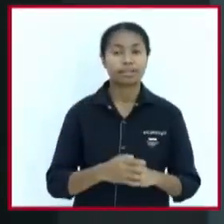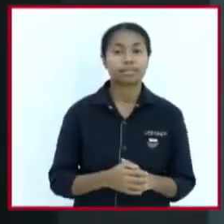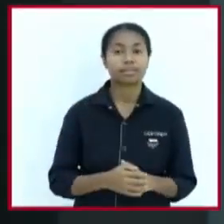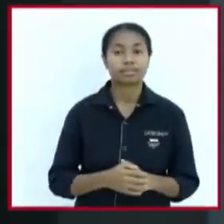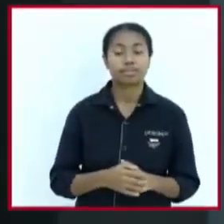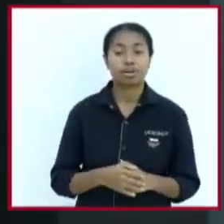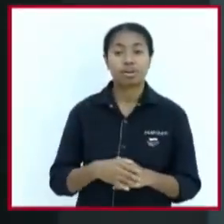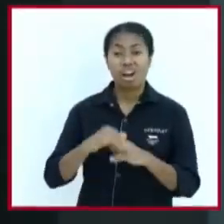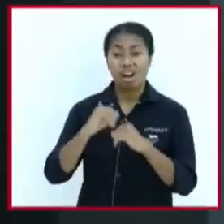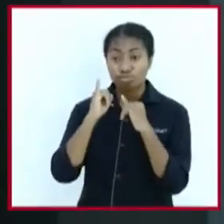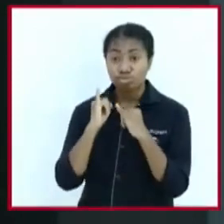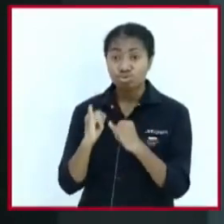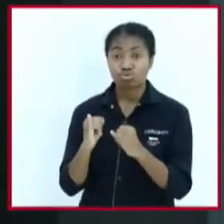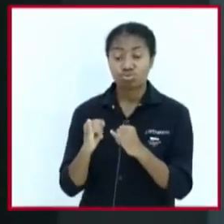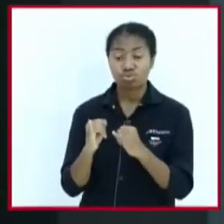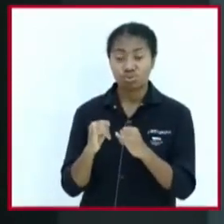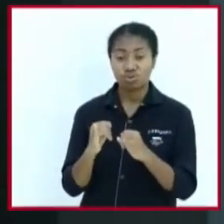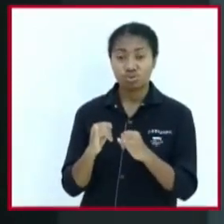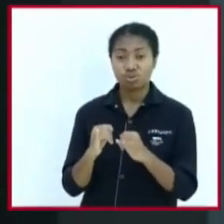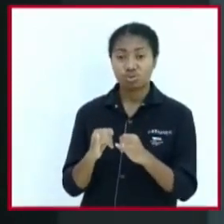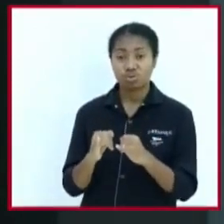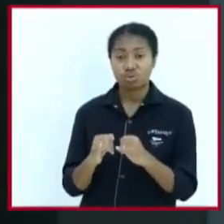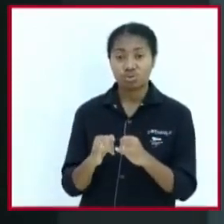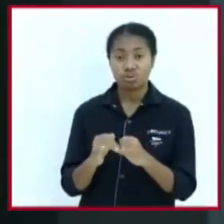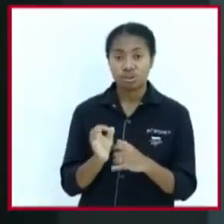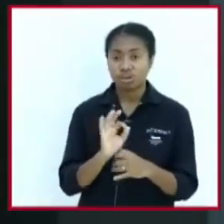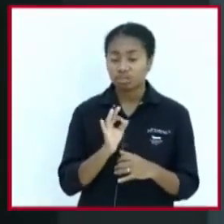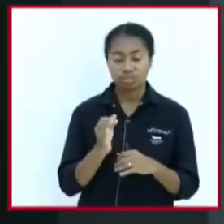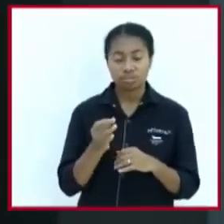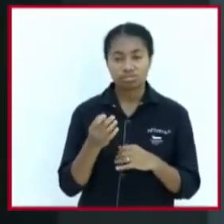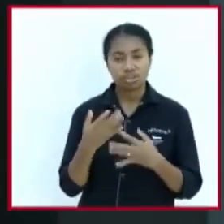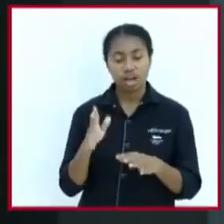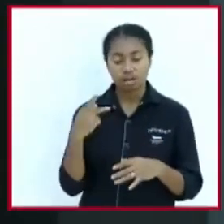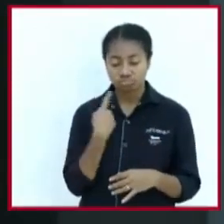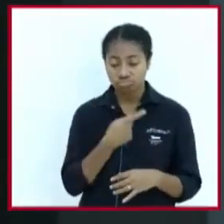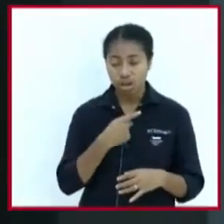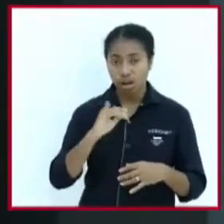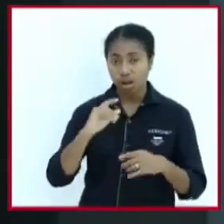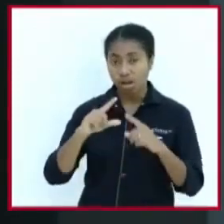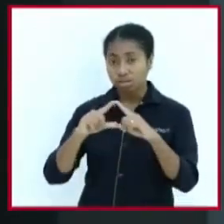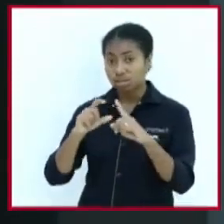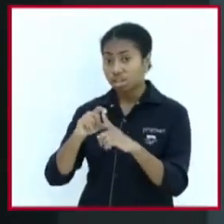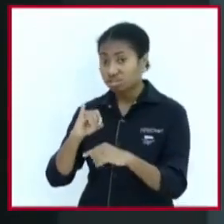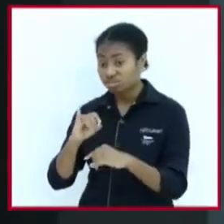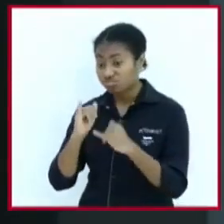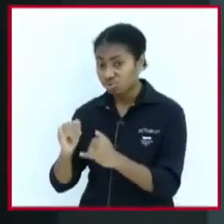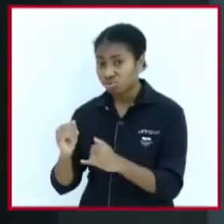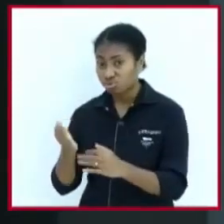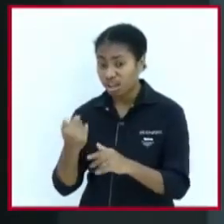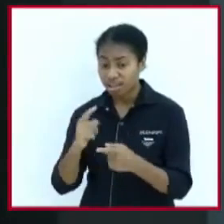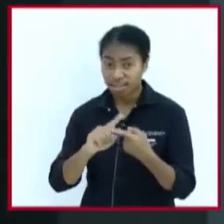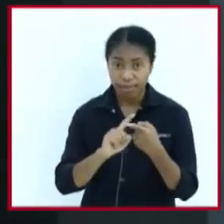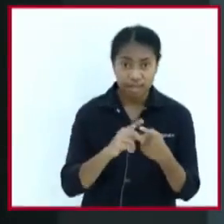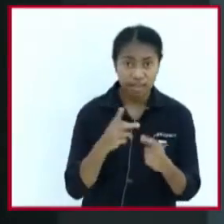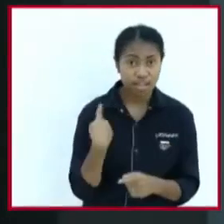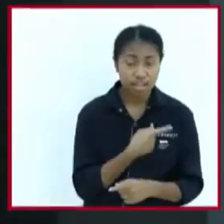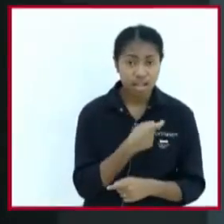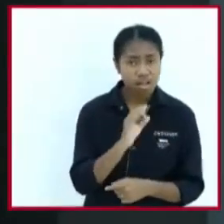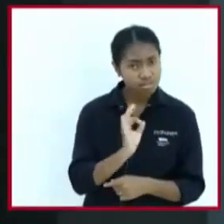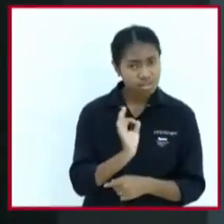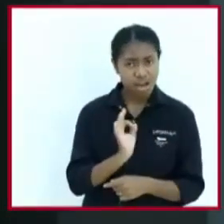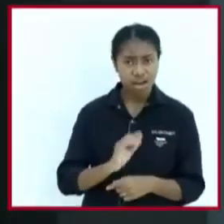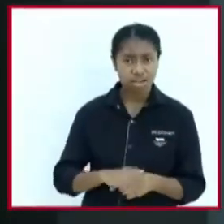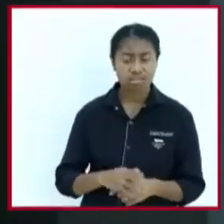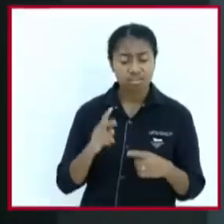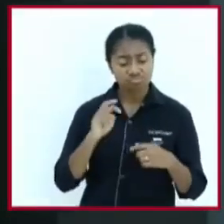Hai musuh banyak tapi janganlah kita menjadi musuh dari teman kita Hai tapi